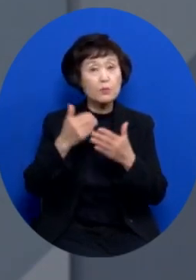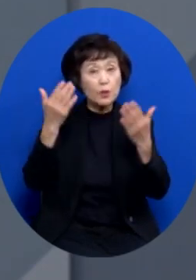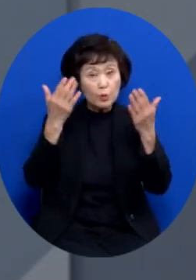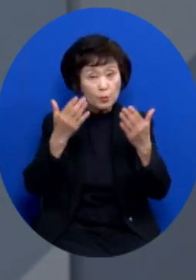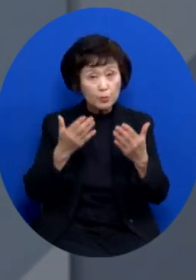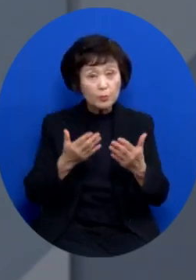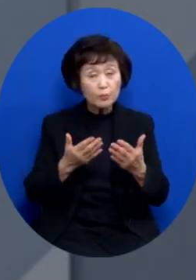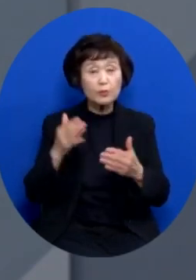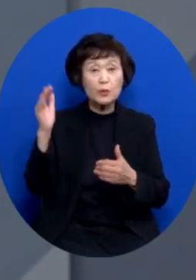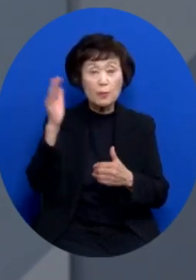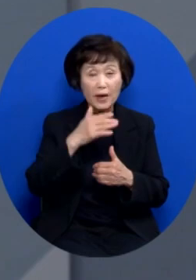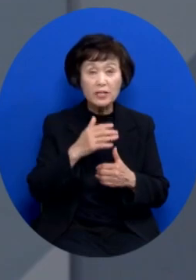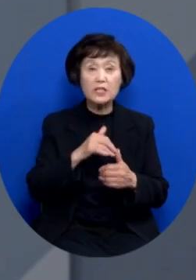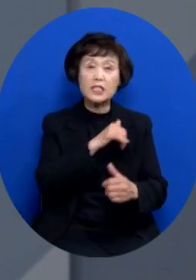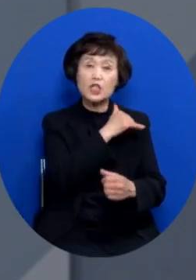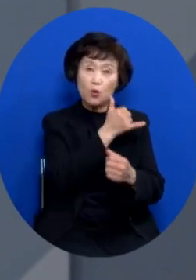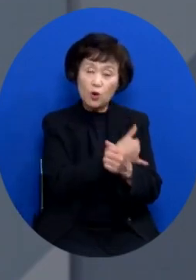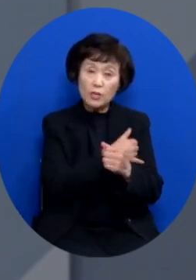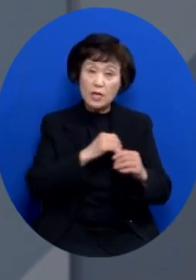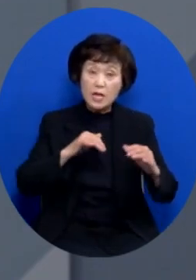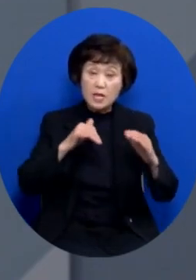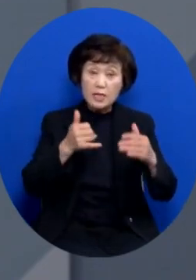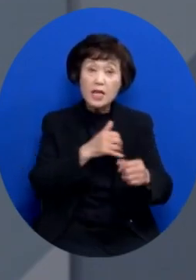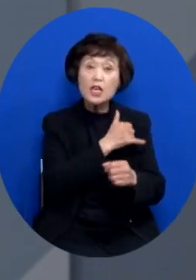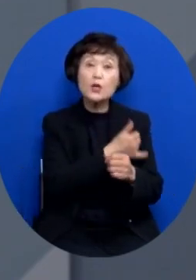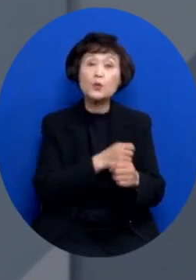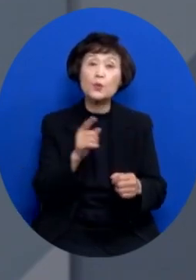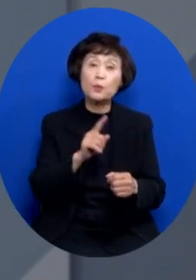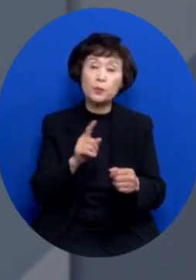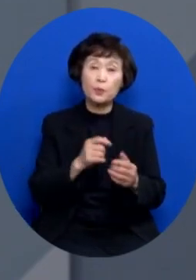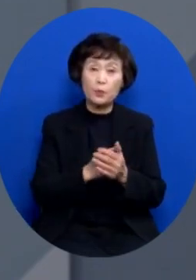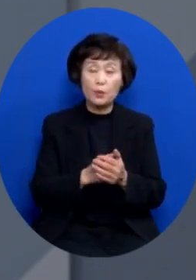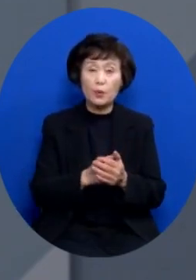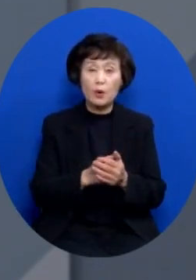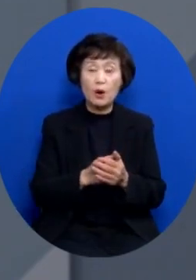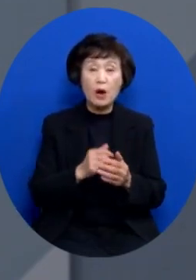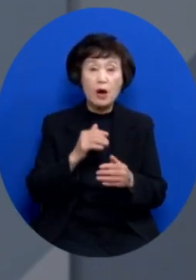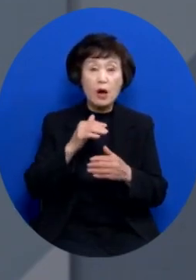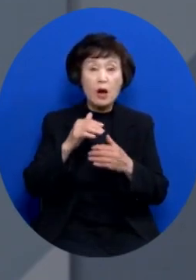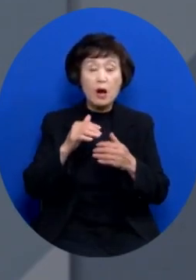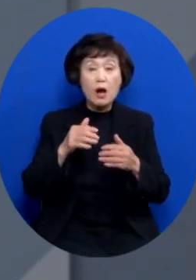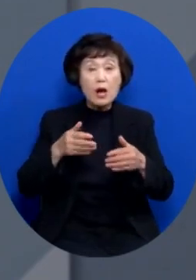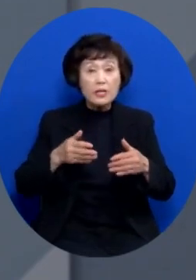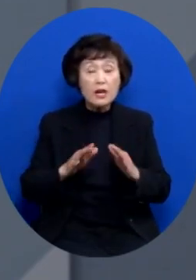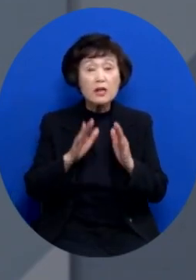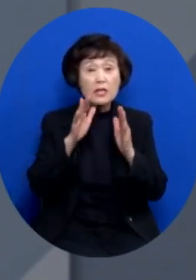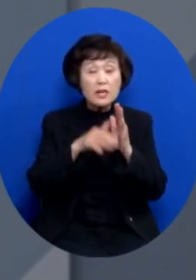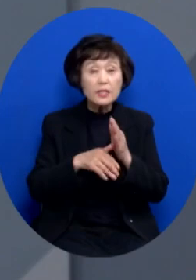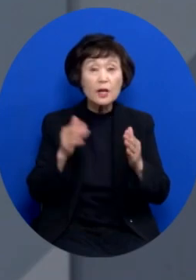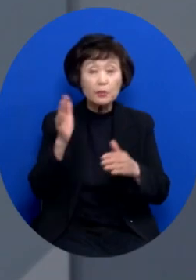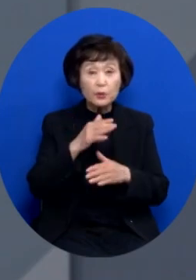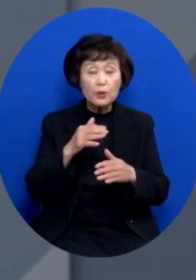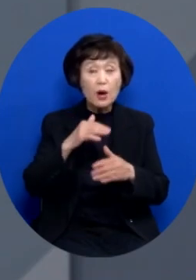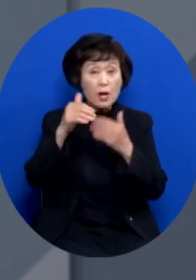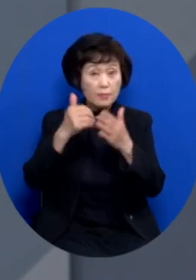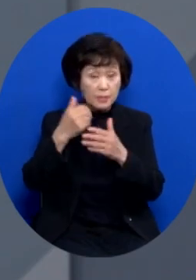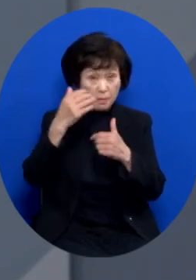이게 세계인권선언에도 나와 있어요. 세계인권선언 전문에도 천부의 타고난 존엄성 있고